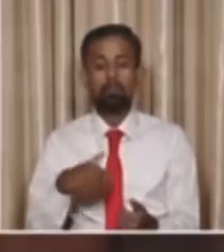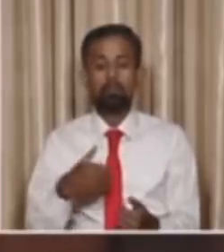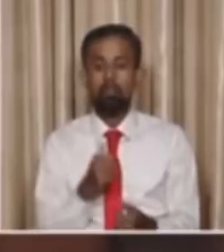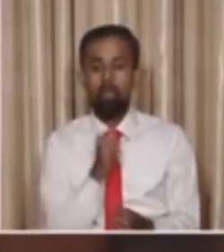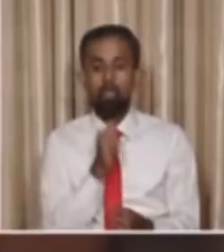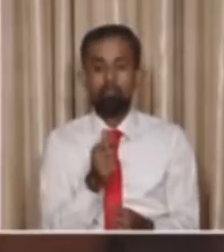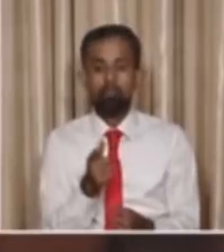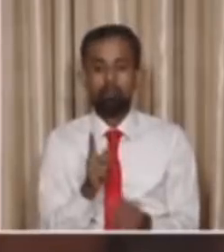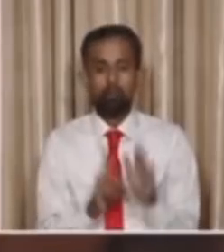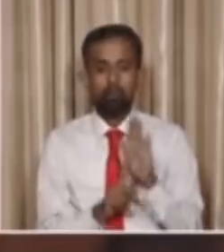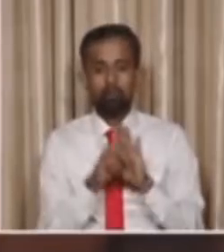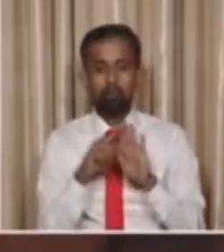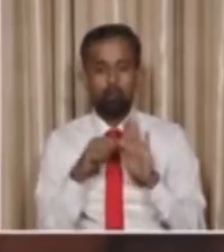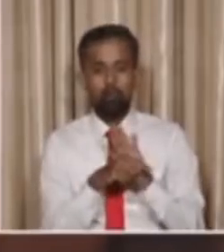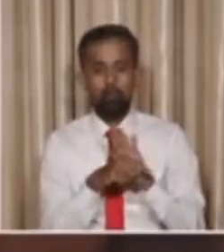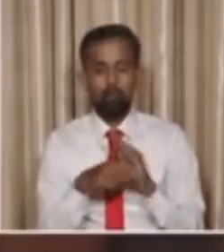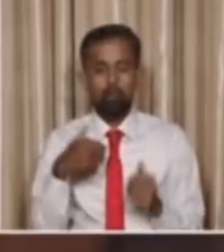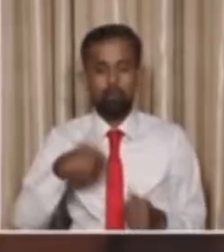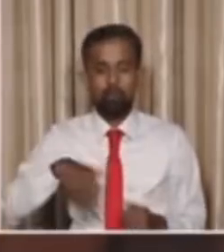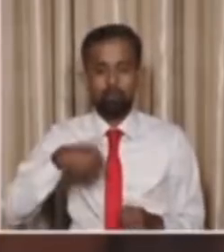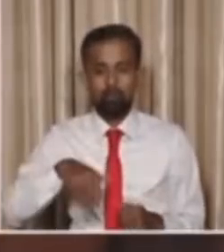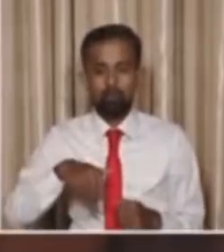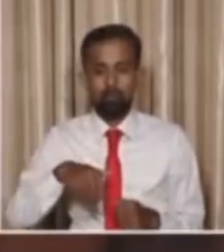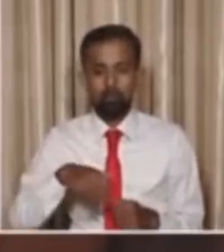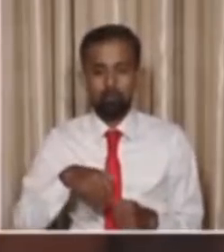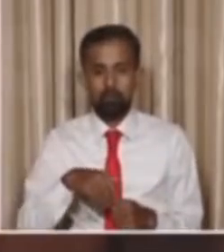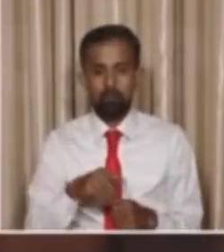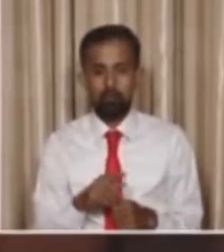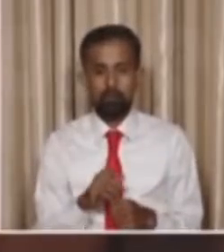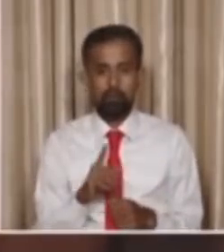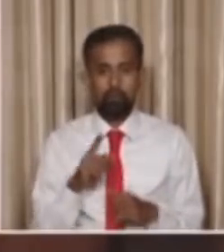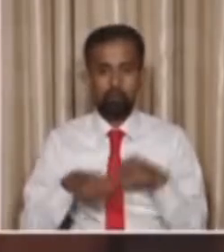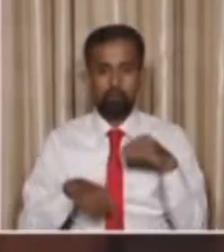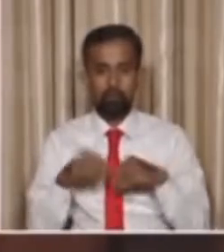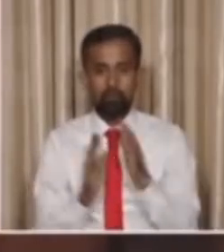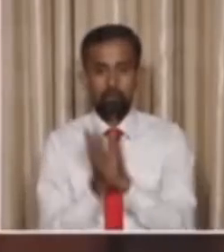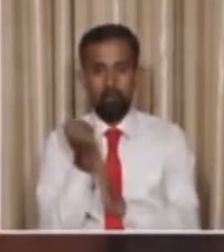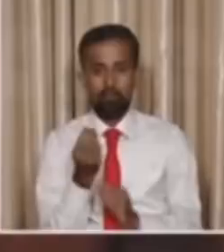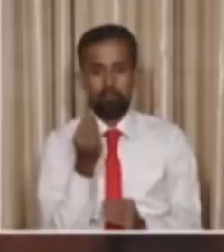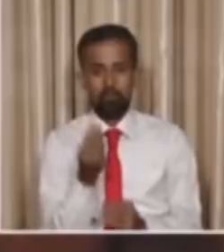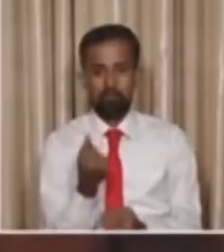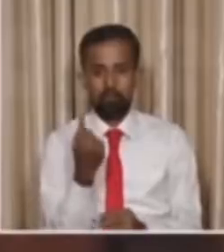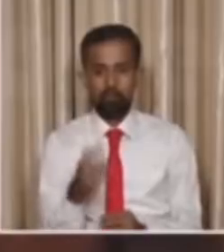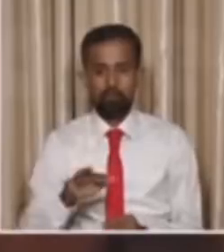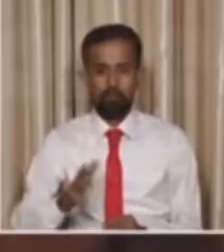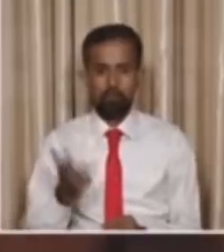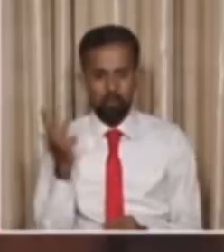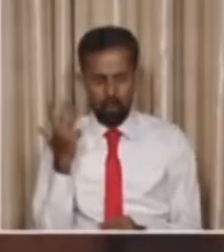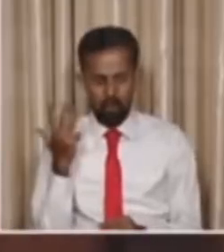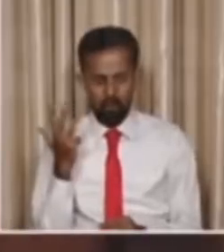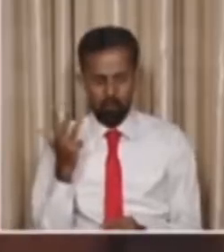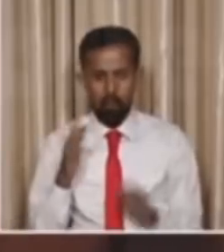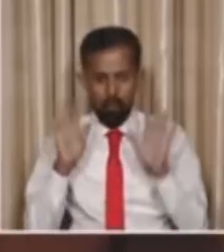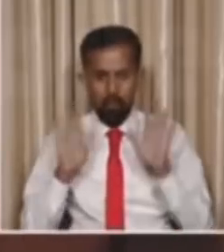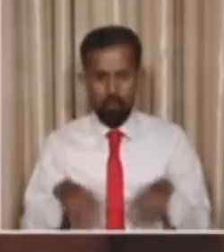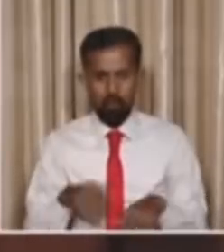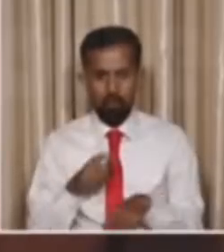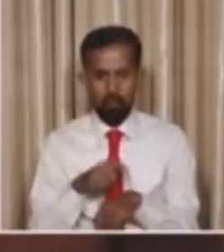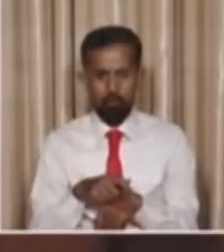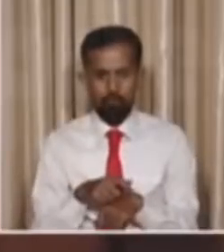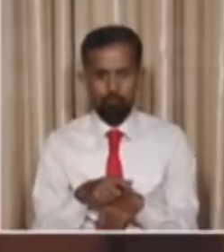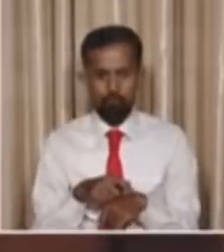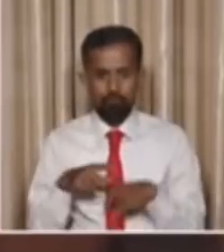අනිත් මේ උතුරු නැගෙනහිර තියෙන ක්‍රිකට් වලට ඇවිල්ලා ඒ ඡන්ද අයිතිය ලබා දුන්නේ 1990 ගණන් වල මගේ දෙන අග කාලයේදී. ඉතින්